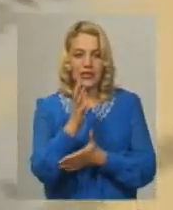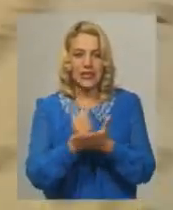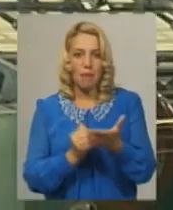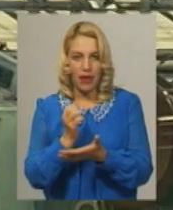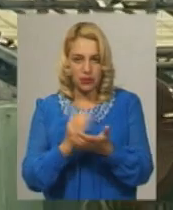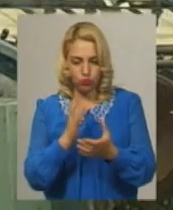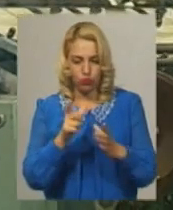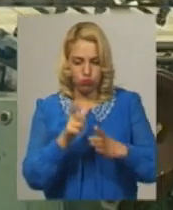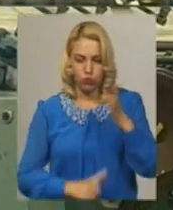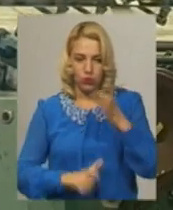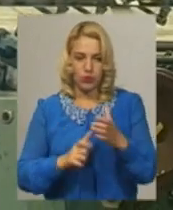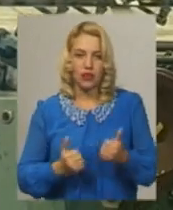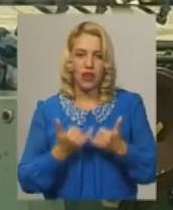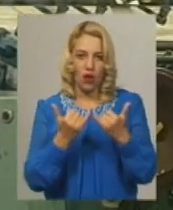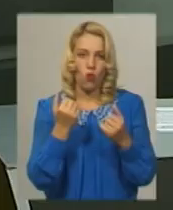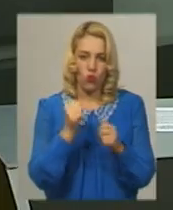Тарас Бестянович, Ігор Якубчик, новини.